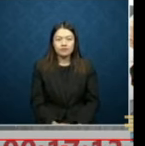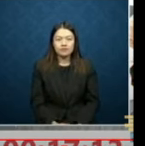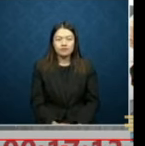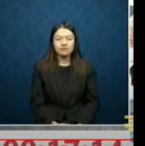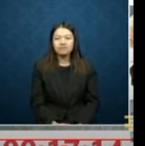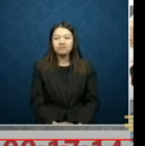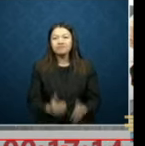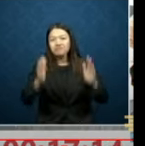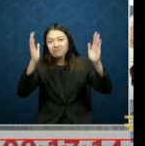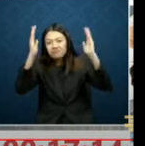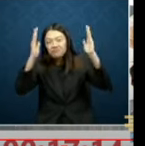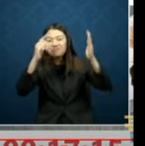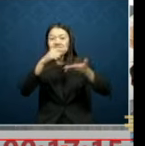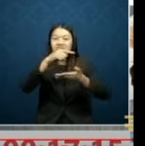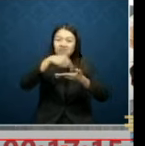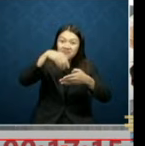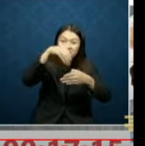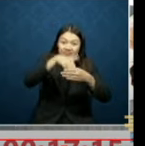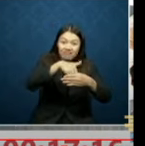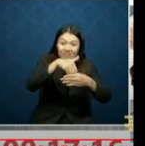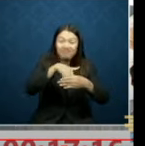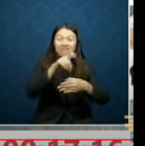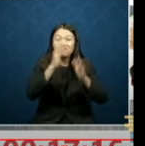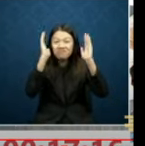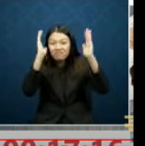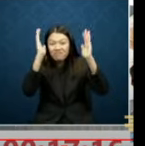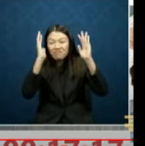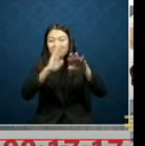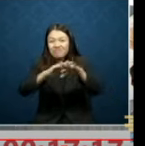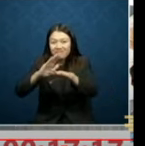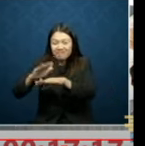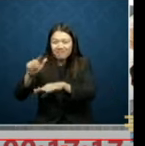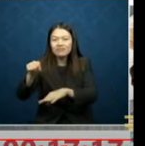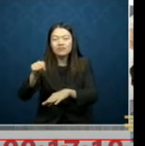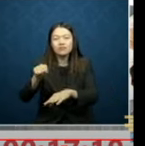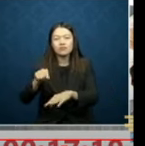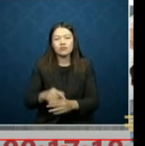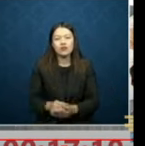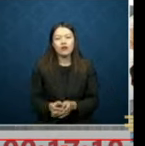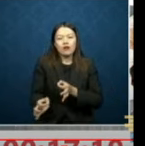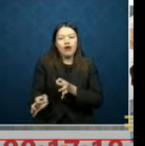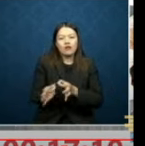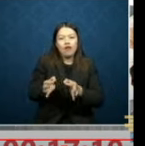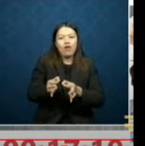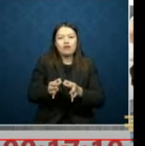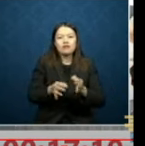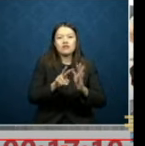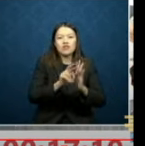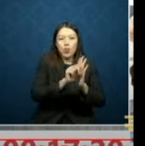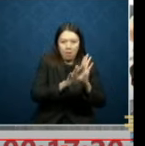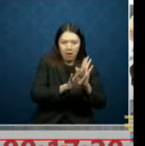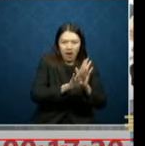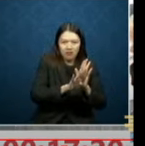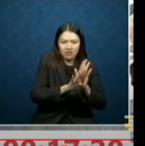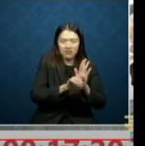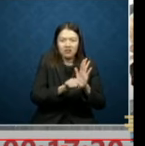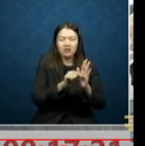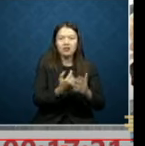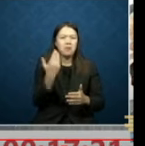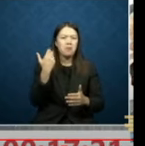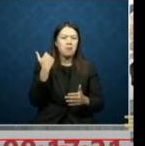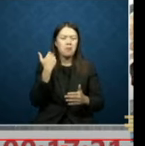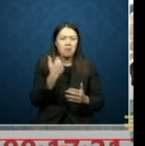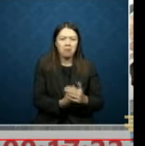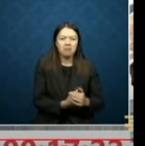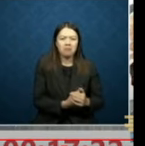เสียงอันนี้ตอนแถลงนโยบายไอ้เมื่อวันที่10พฤศจิกายน2566ท่านนายกเศรษฐ